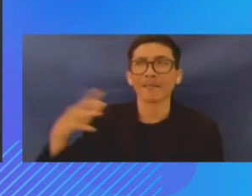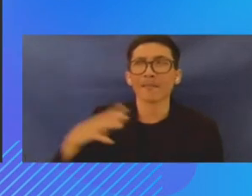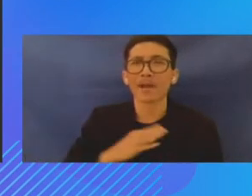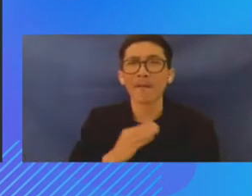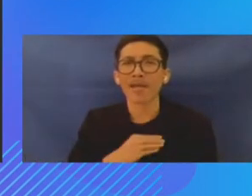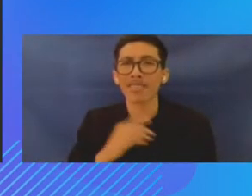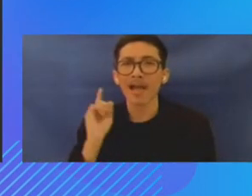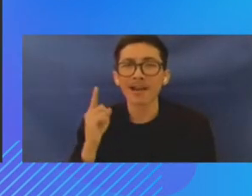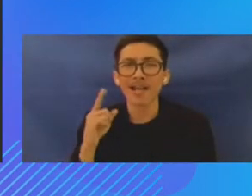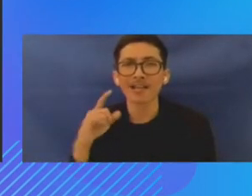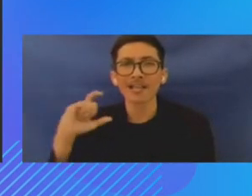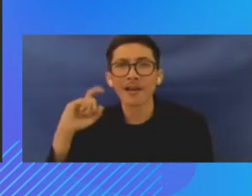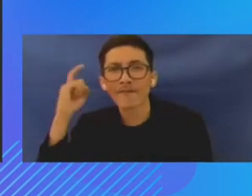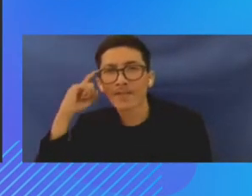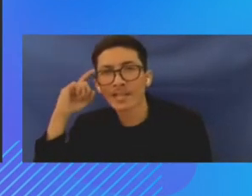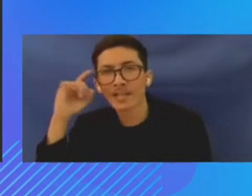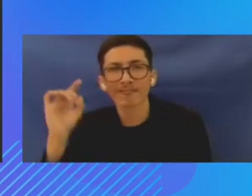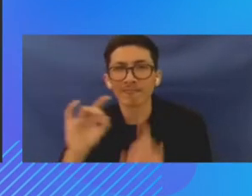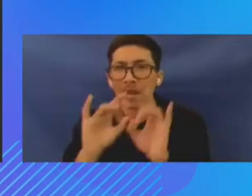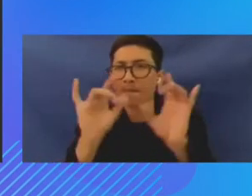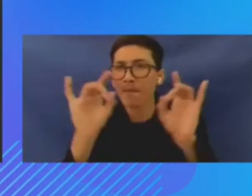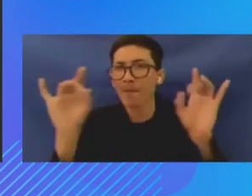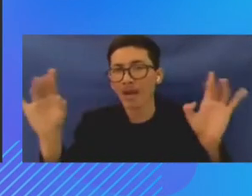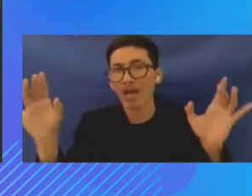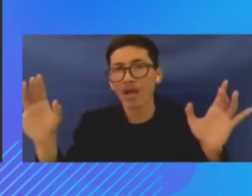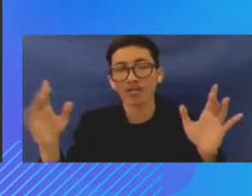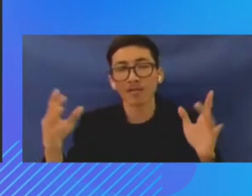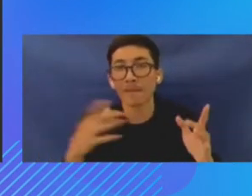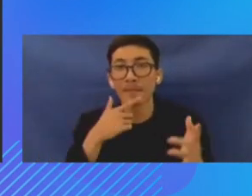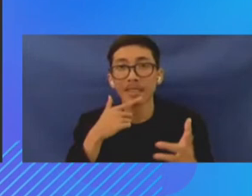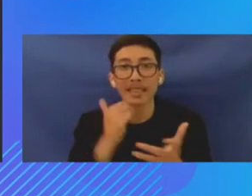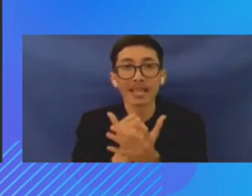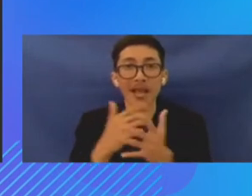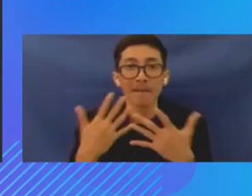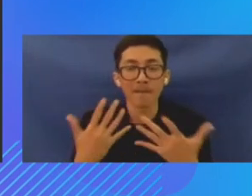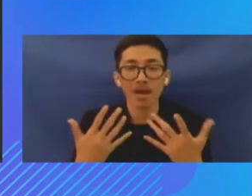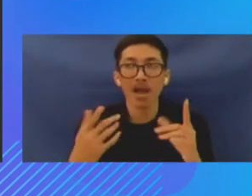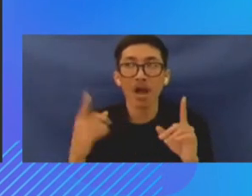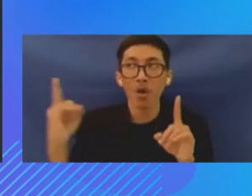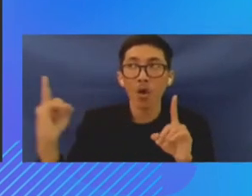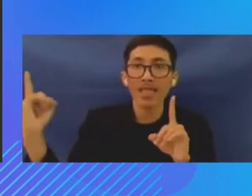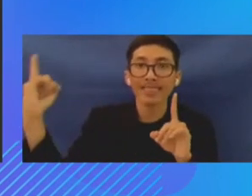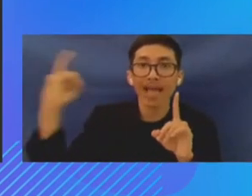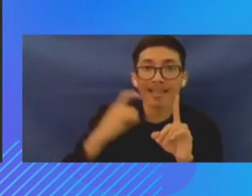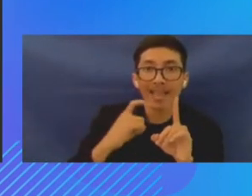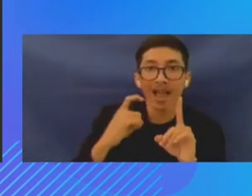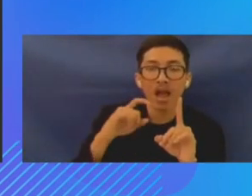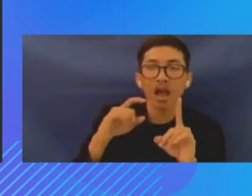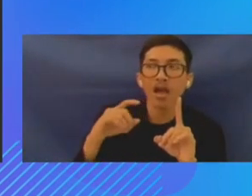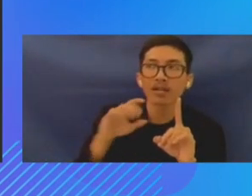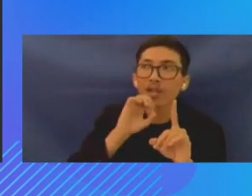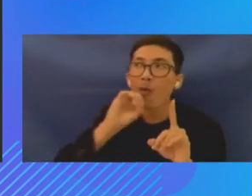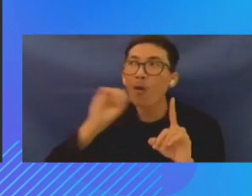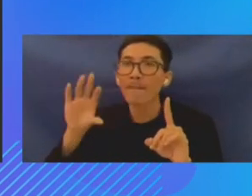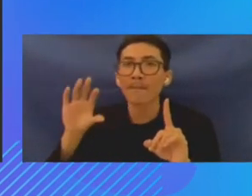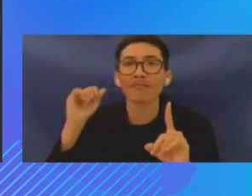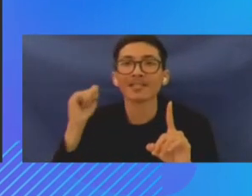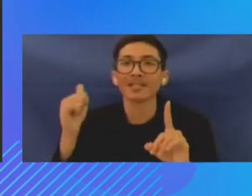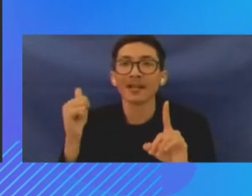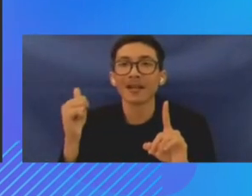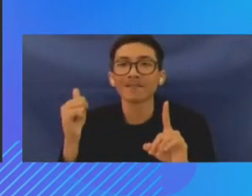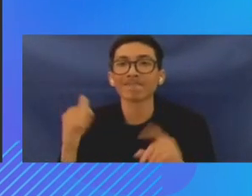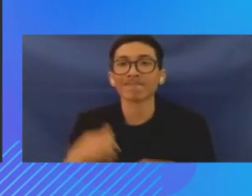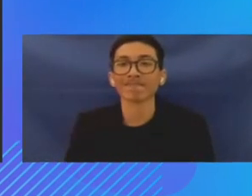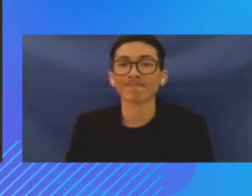penting bagaimana Balkis bisa menjawab pertanyaan yang kalau orang pengen tahu tentang kondisi dia gitu. Ya. Jadi untuk rasa percaya,